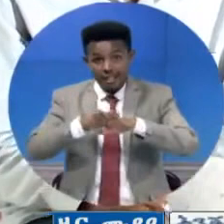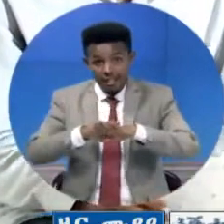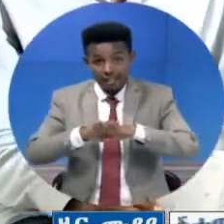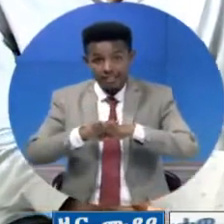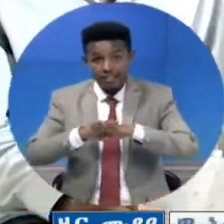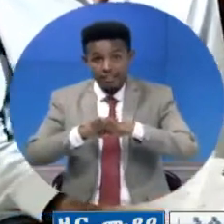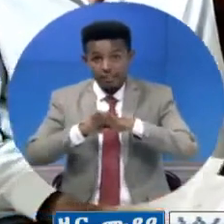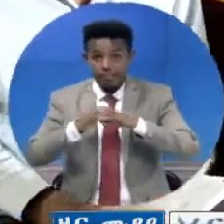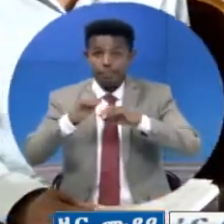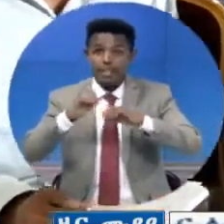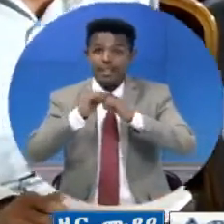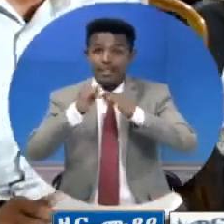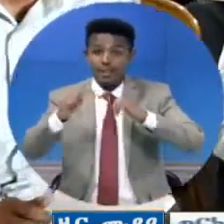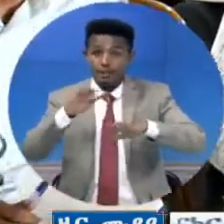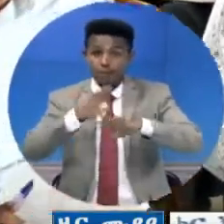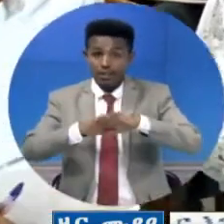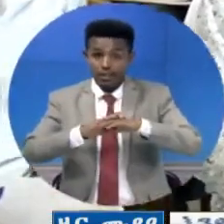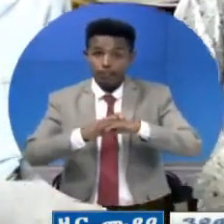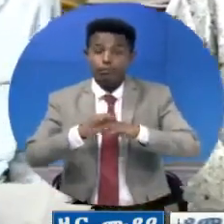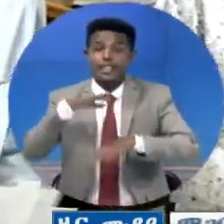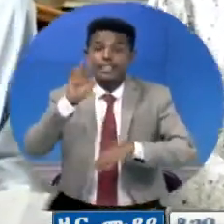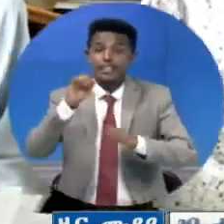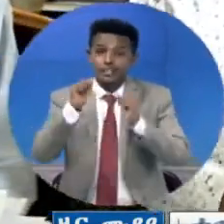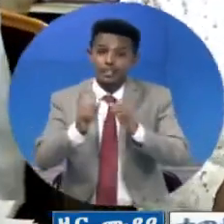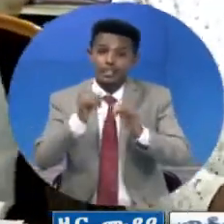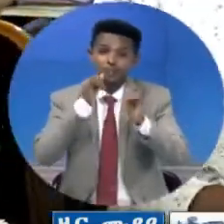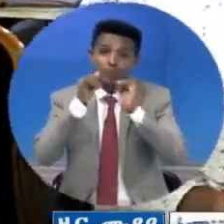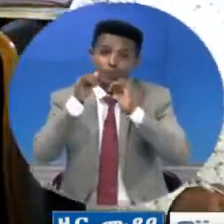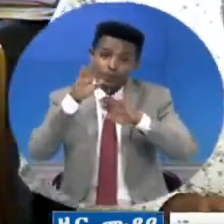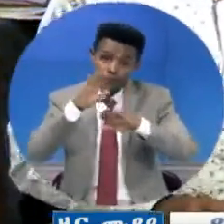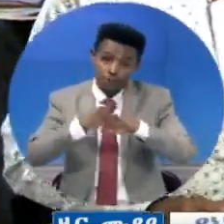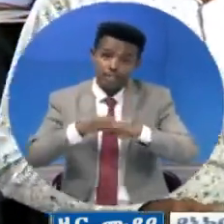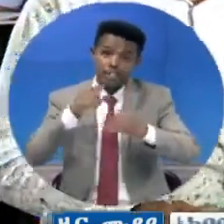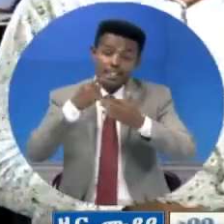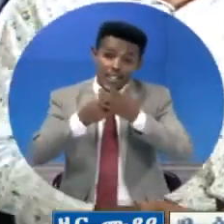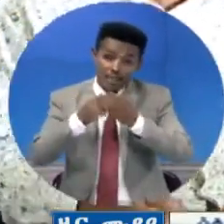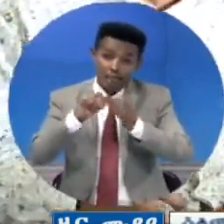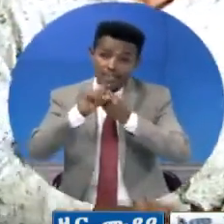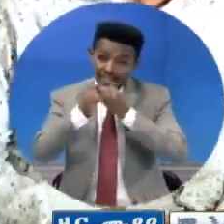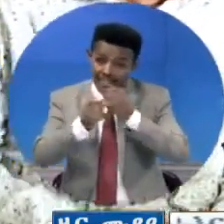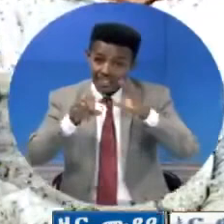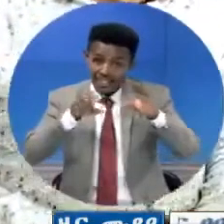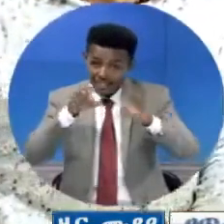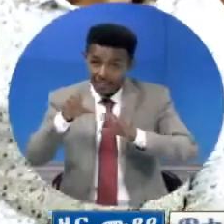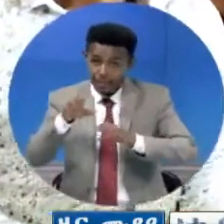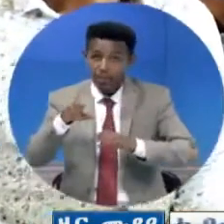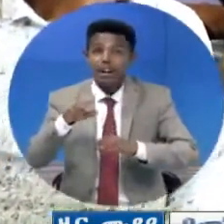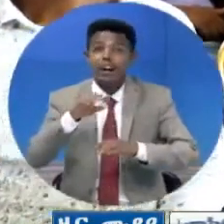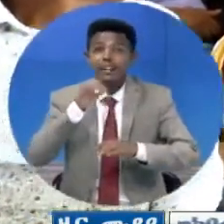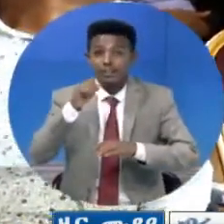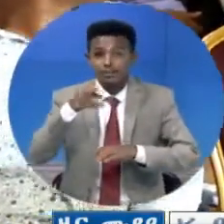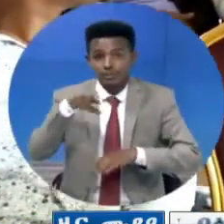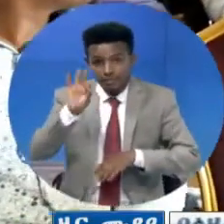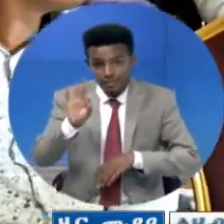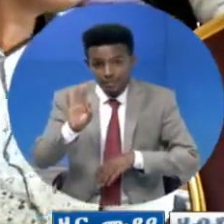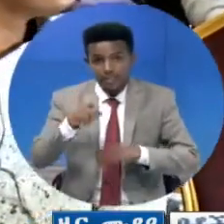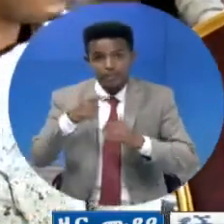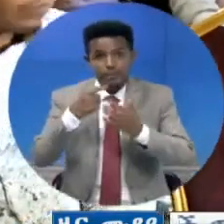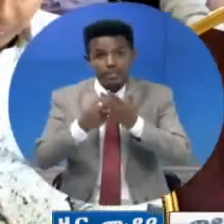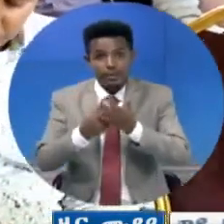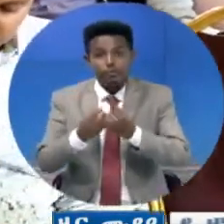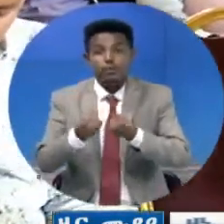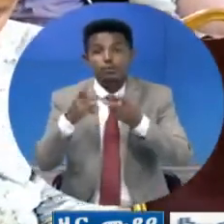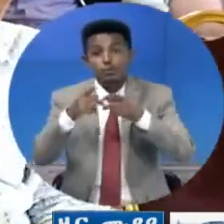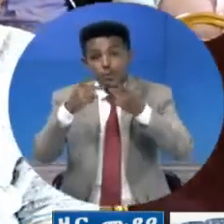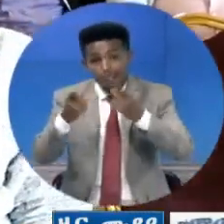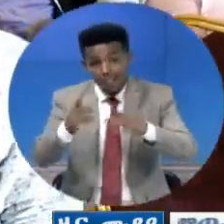መያዣ መለየው ላይ ሌብሉ ላይ ማግኘት ይቻላል ኢንፎርሜሽኑ። ያንን መሰረት አድርገው አይደለም እየሰሩ ያሉ። አይታችሁ ከሆነ ብዙ ቦታ ላይ ምንድነው እኛ